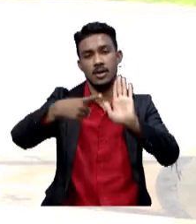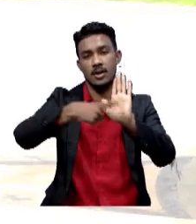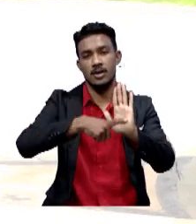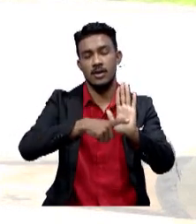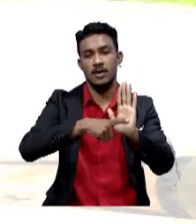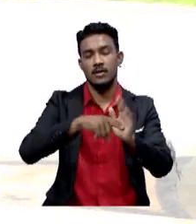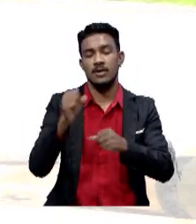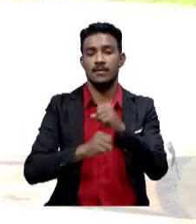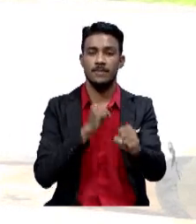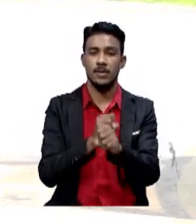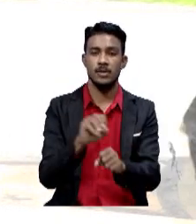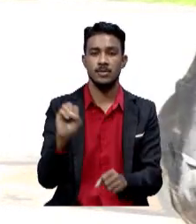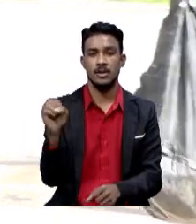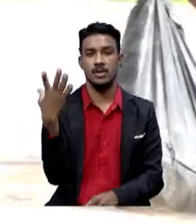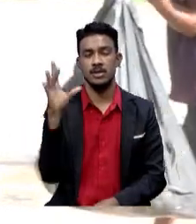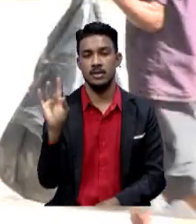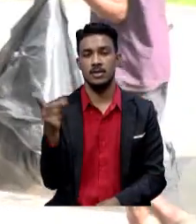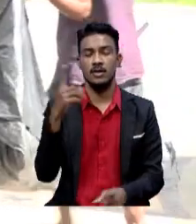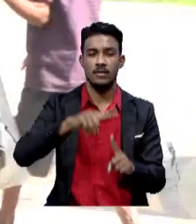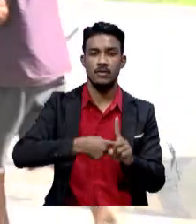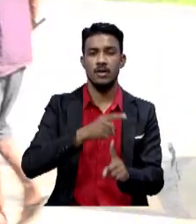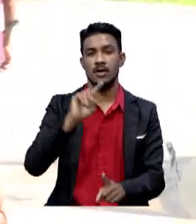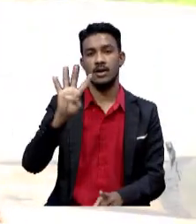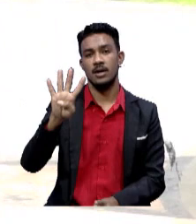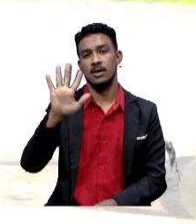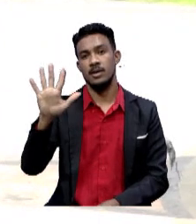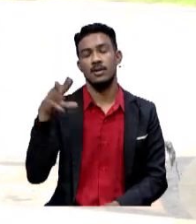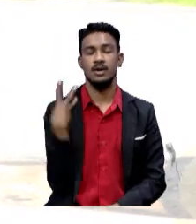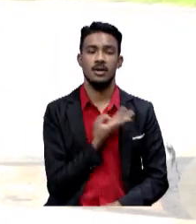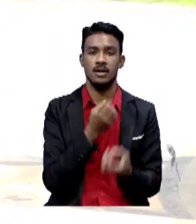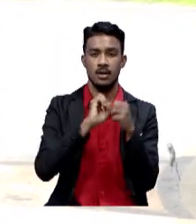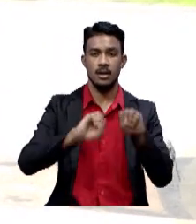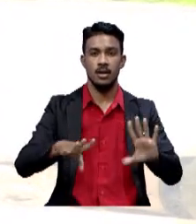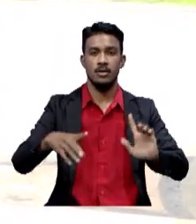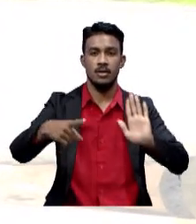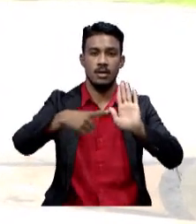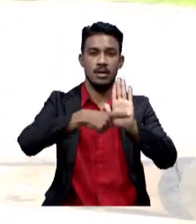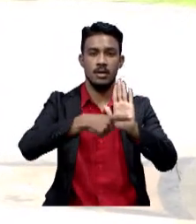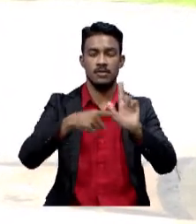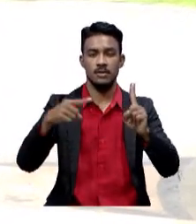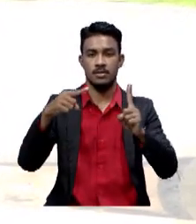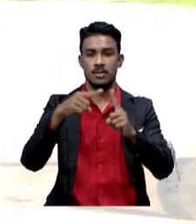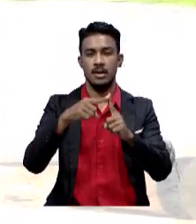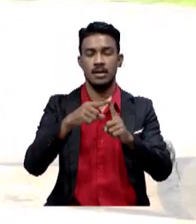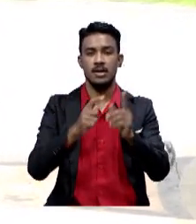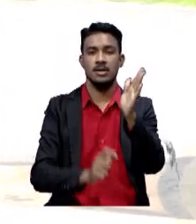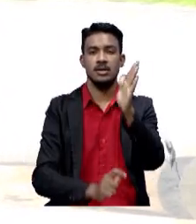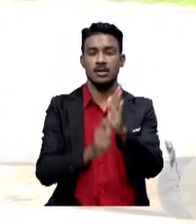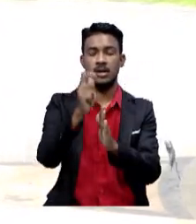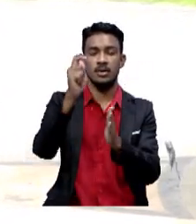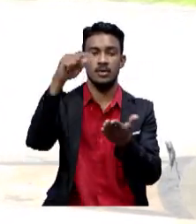itu no ikus nene ya pulang hat pulang lima ikus nene telakon kita negatifus ba saya to iha umpun